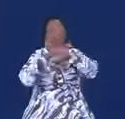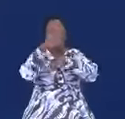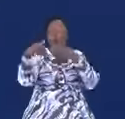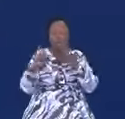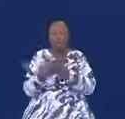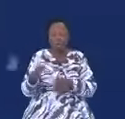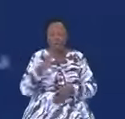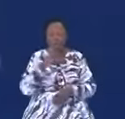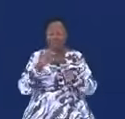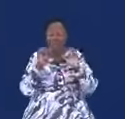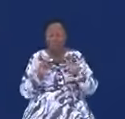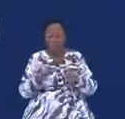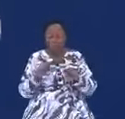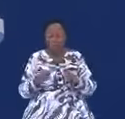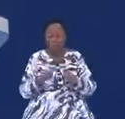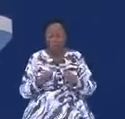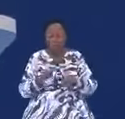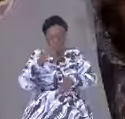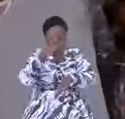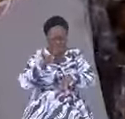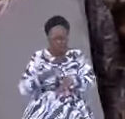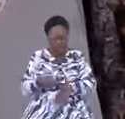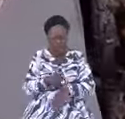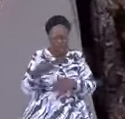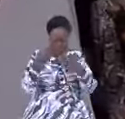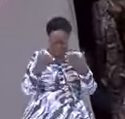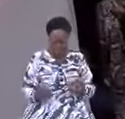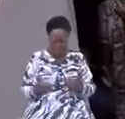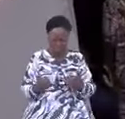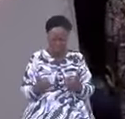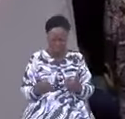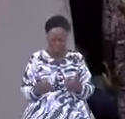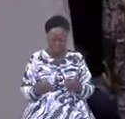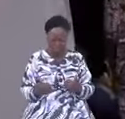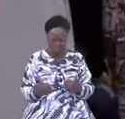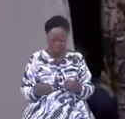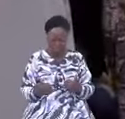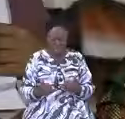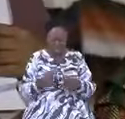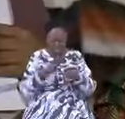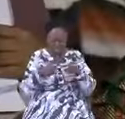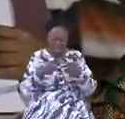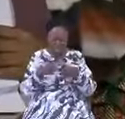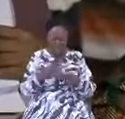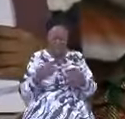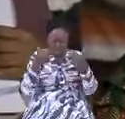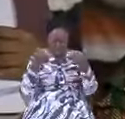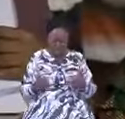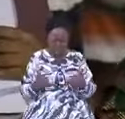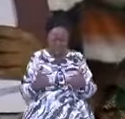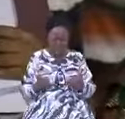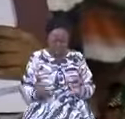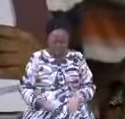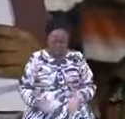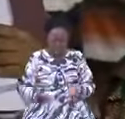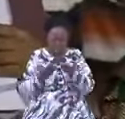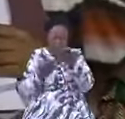elle est maintenant touché maintenant le vrai maintenant